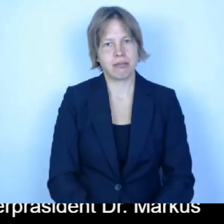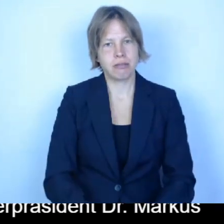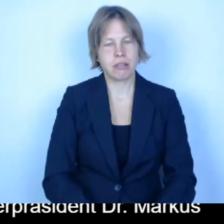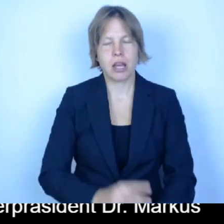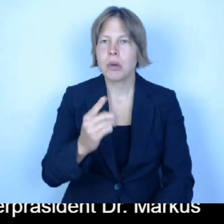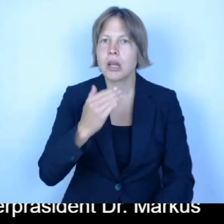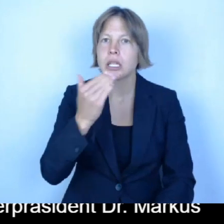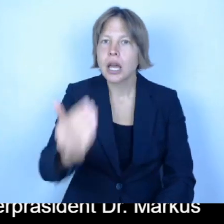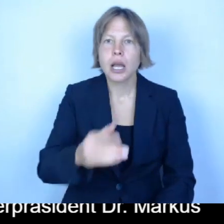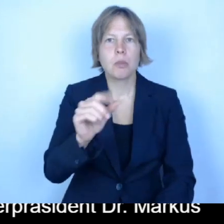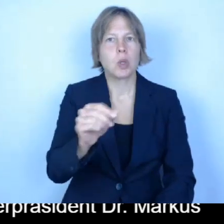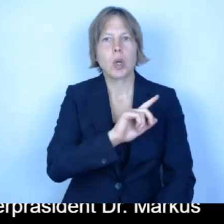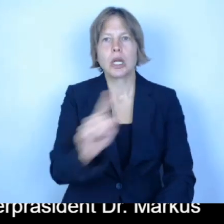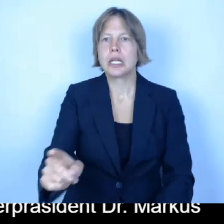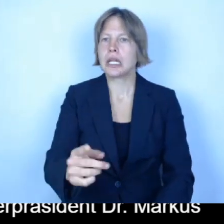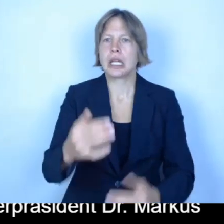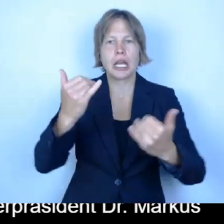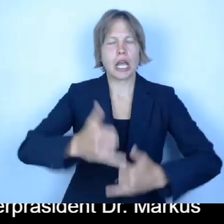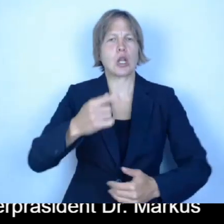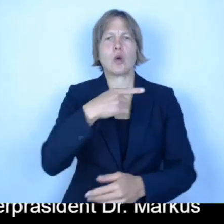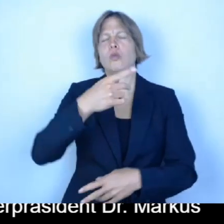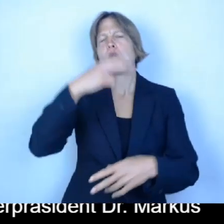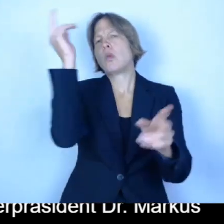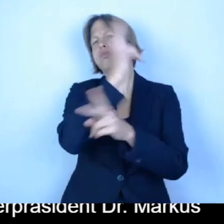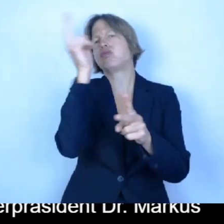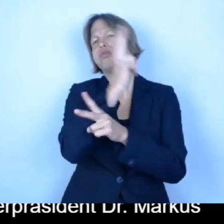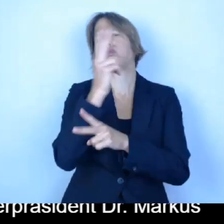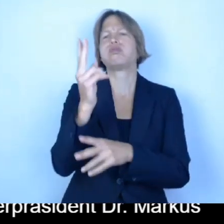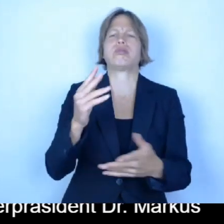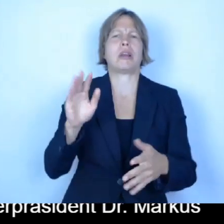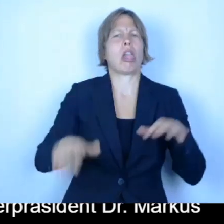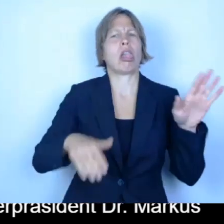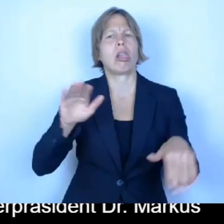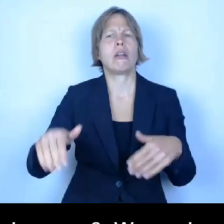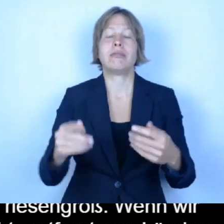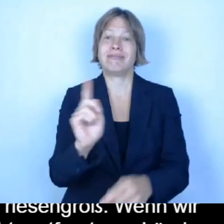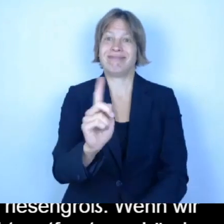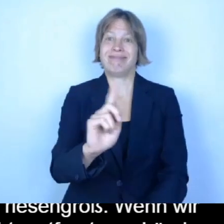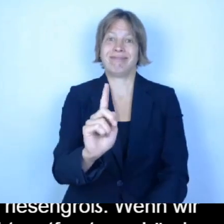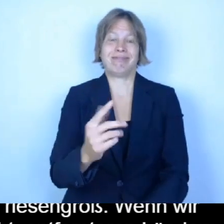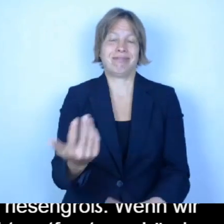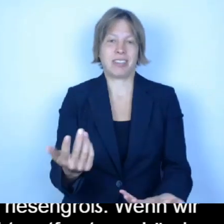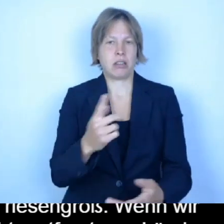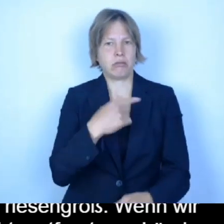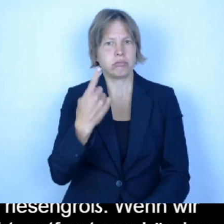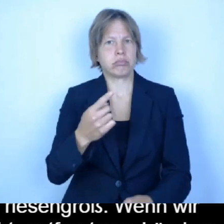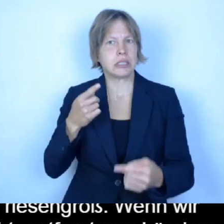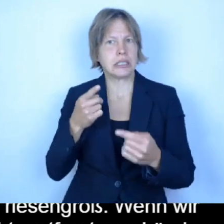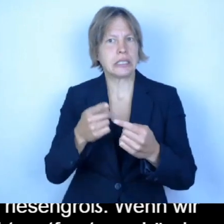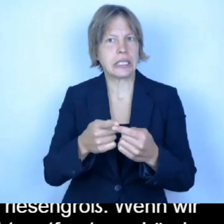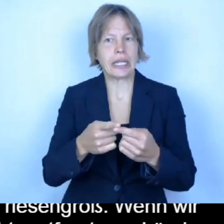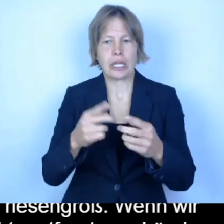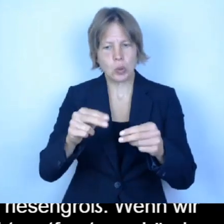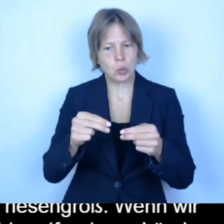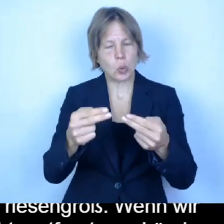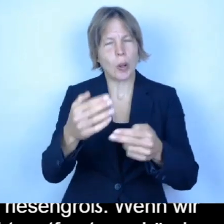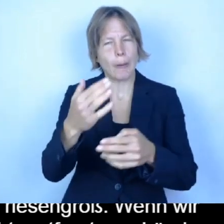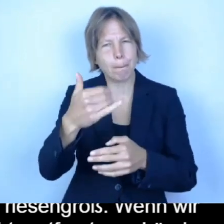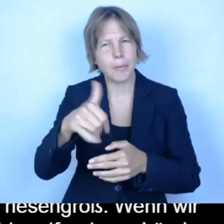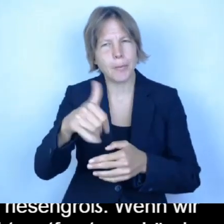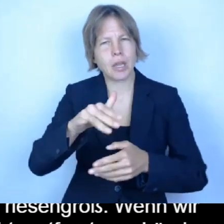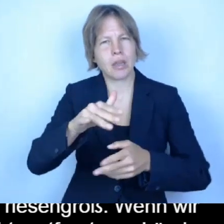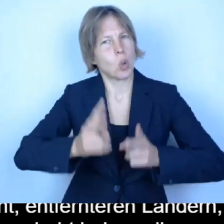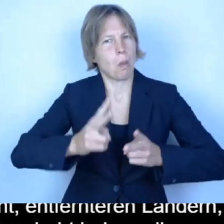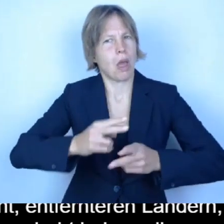einem sehr, sehr guten Weg sind. Deswegen Rückkehr zu mehr Normalität. Deswegen haben wir auch Pläne vorgestellt, wie wir